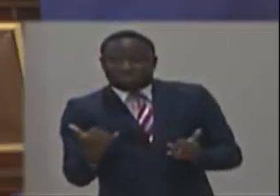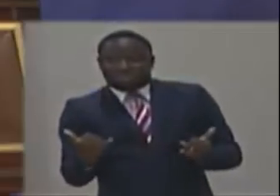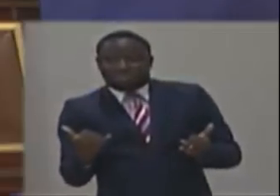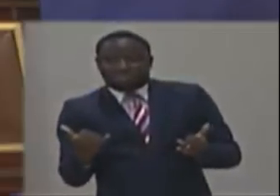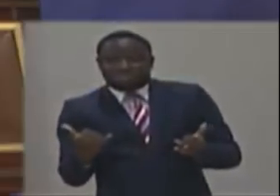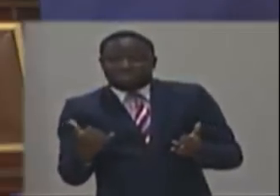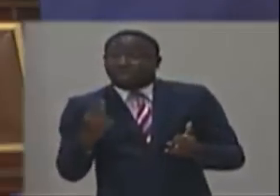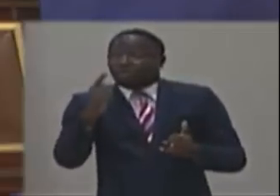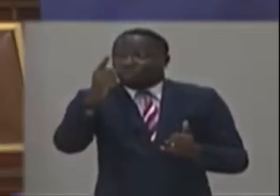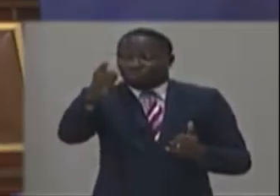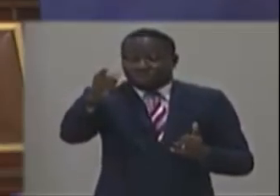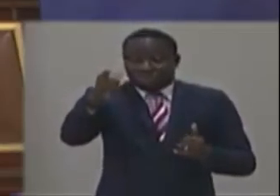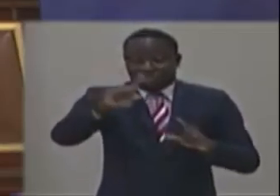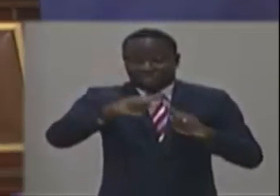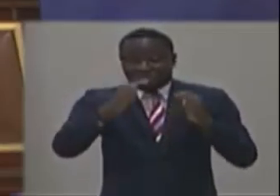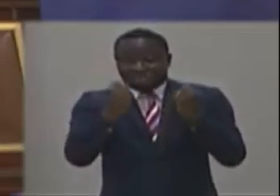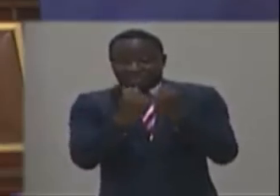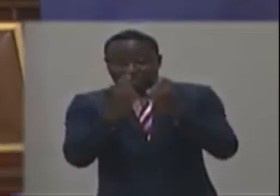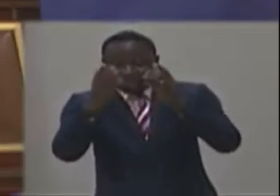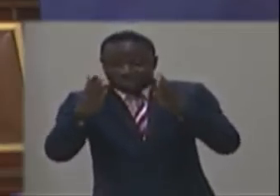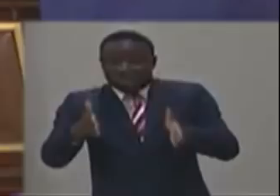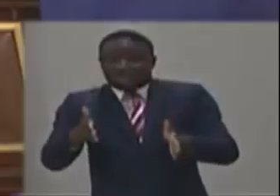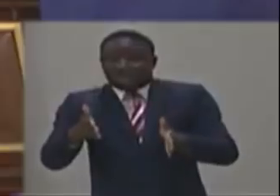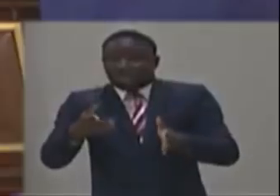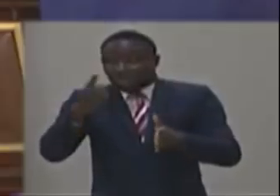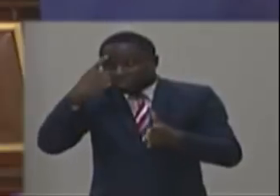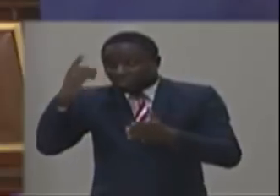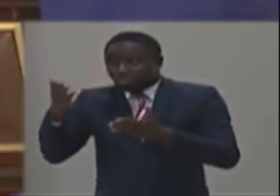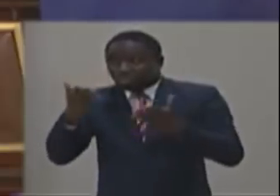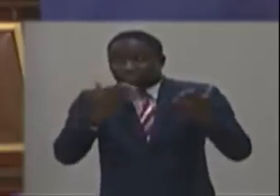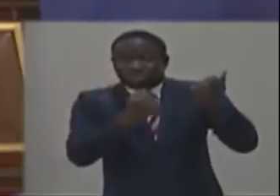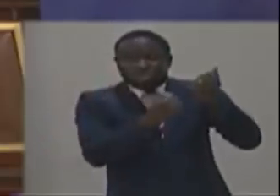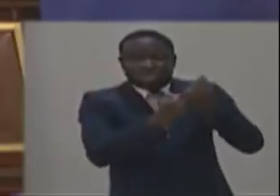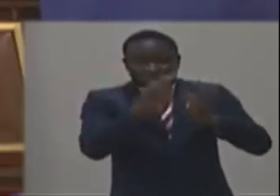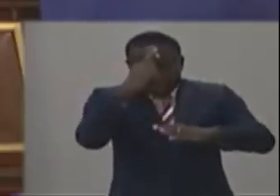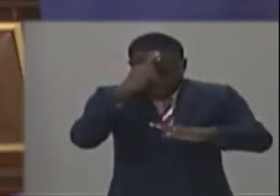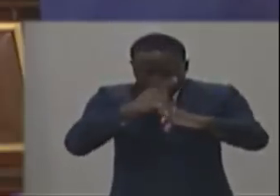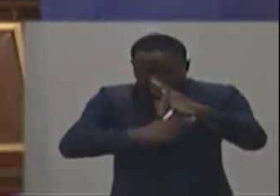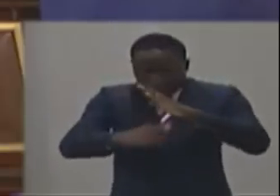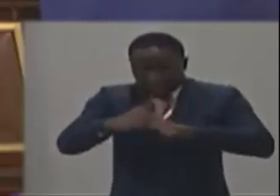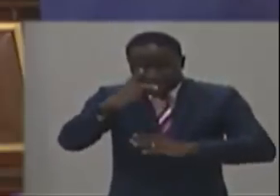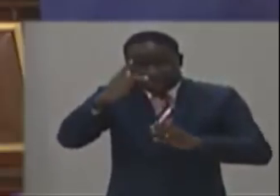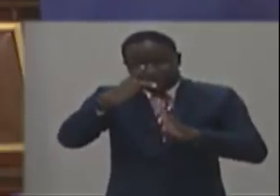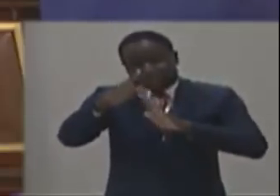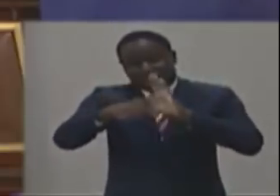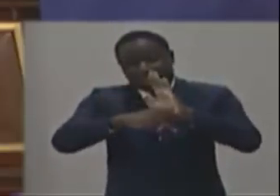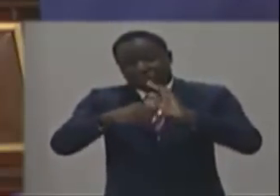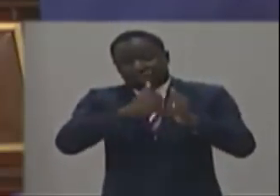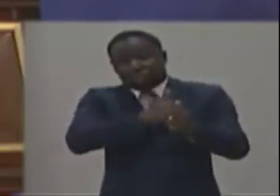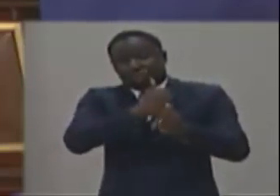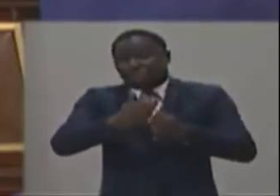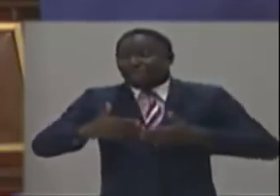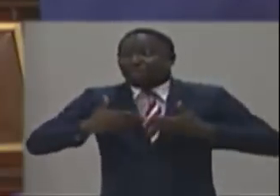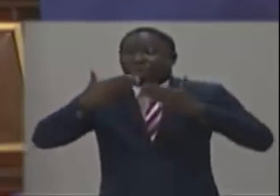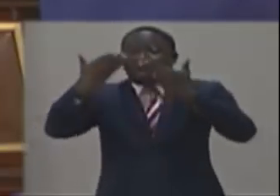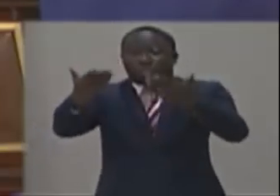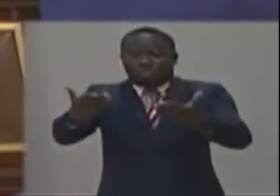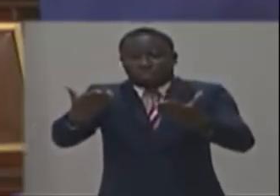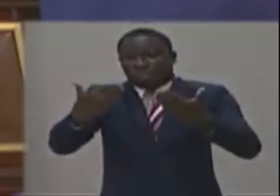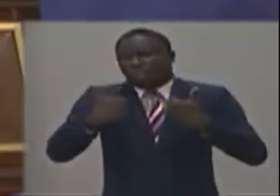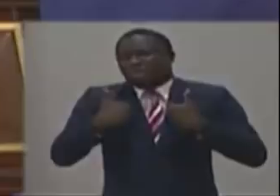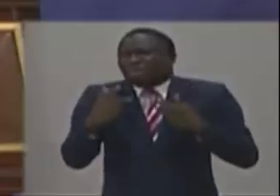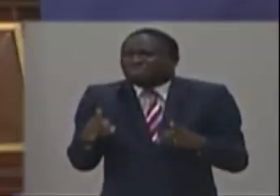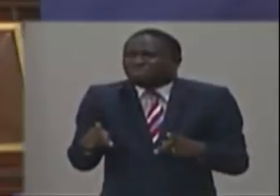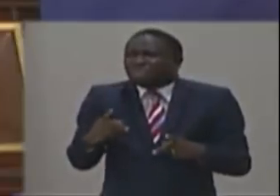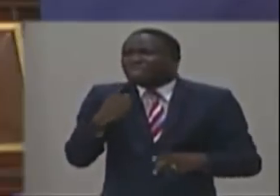Konya, c'est ou même citoyen qui pour porter coller dans respecter consigne autorité sanitaire ou ban nous. Il y a des